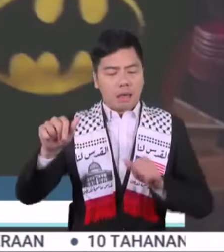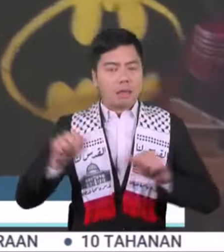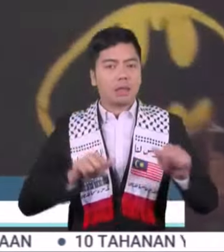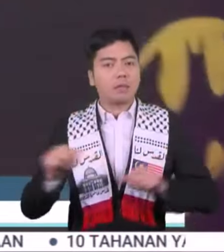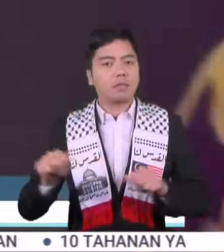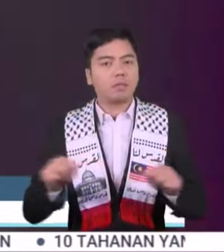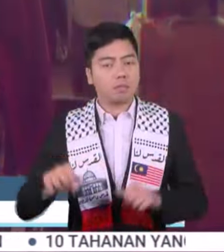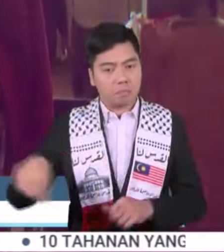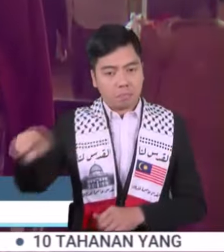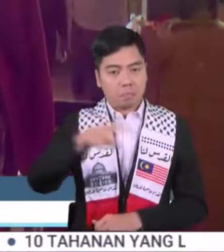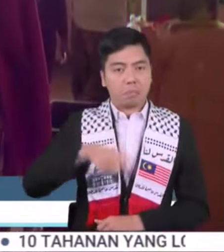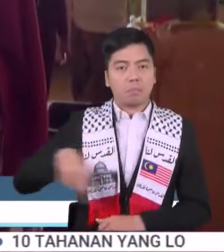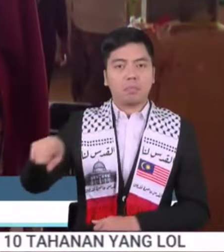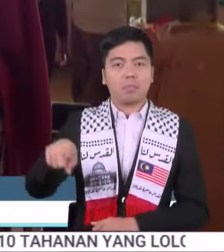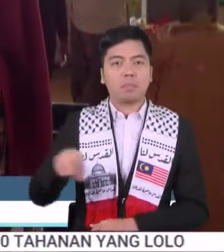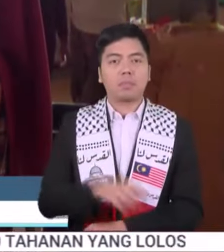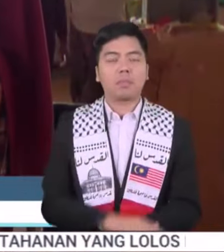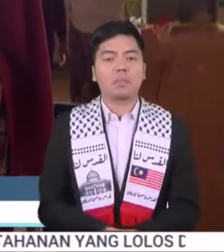mereka.